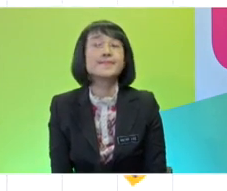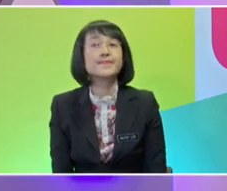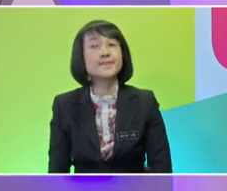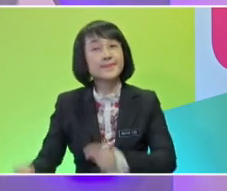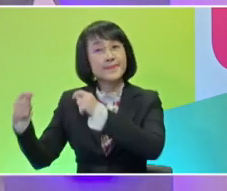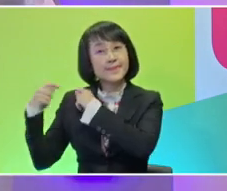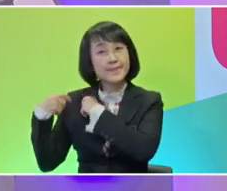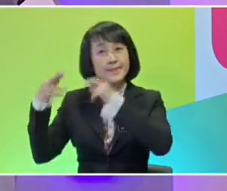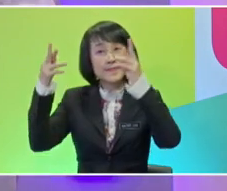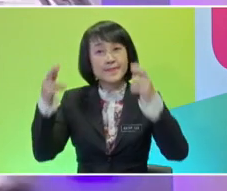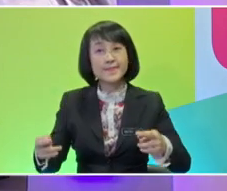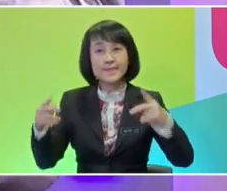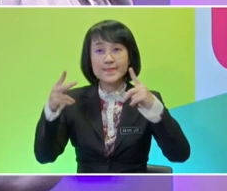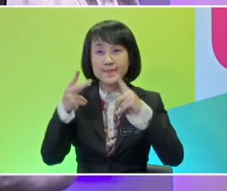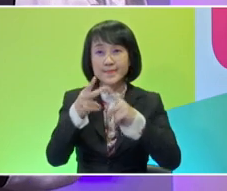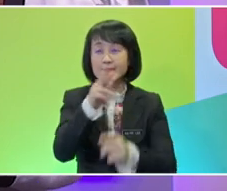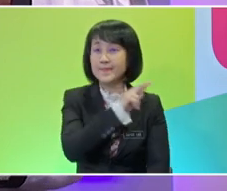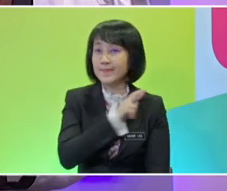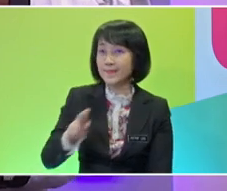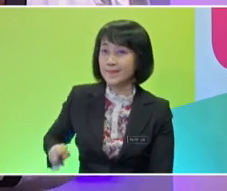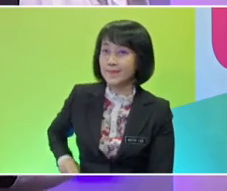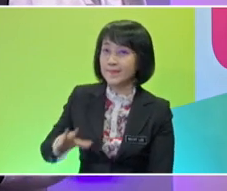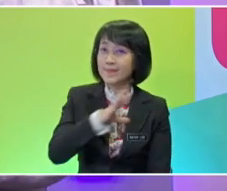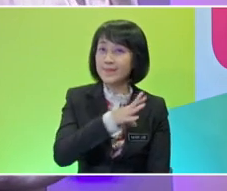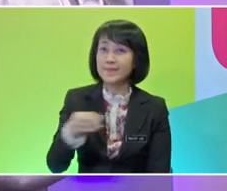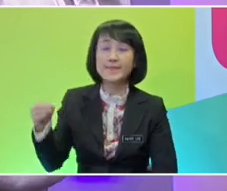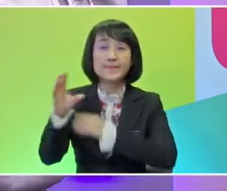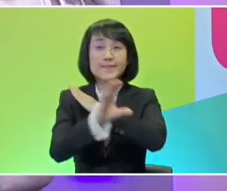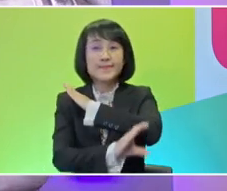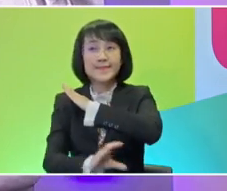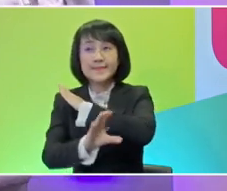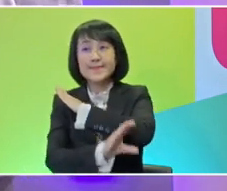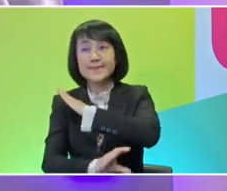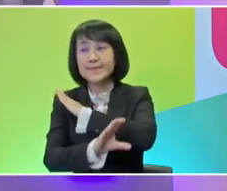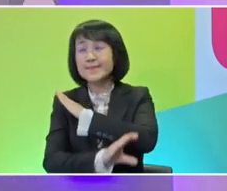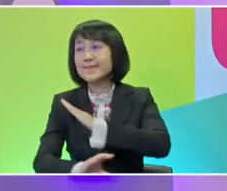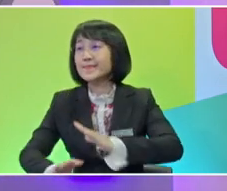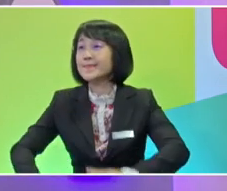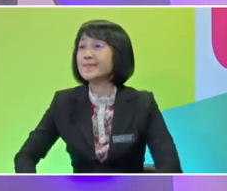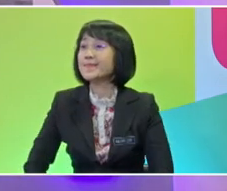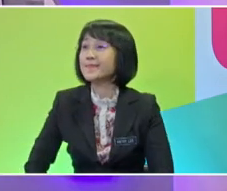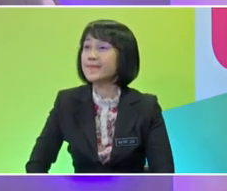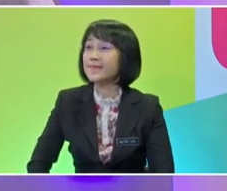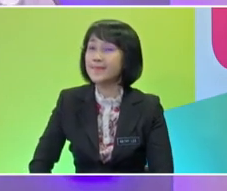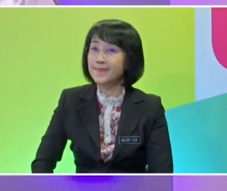rakyat kepada raja dan negara jadi di situ